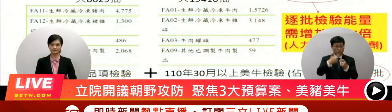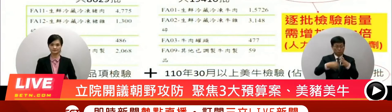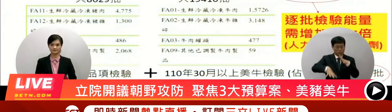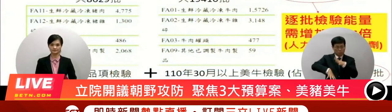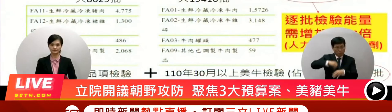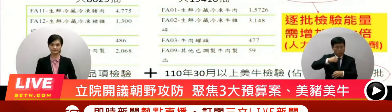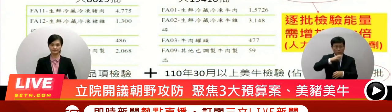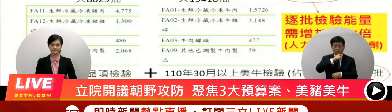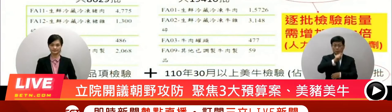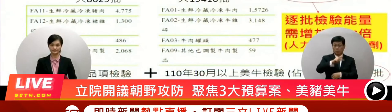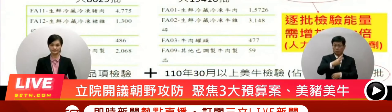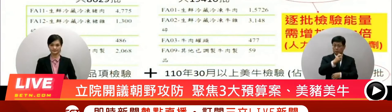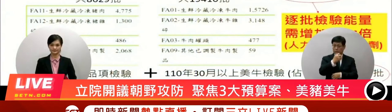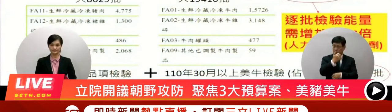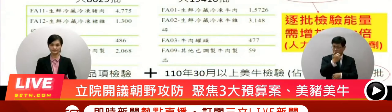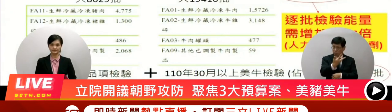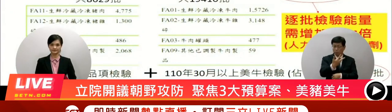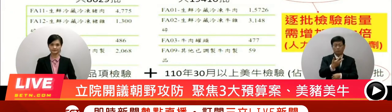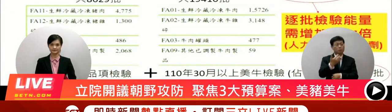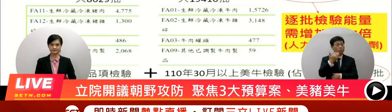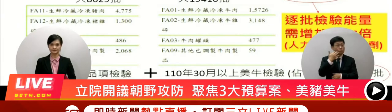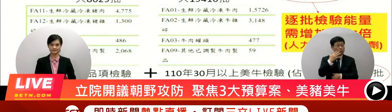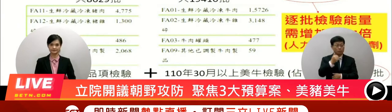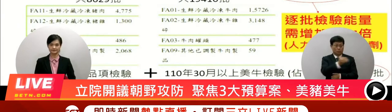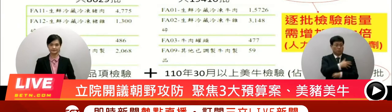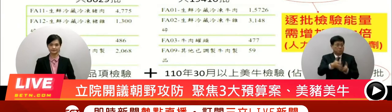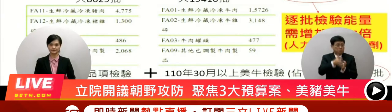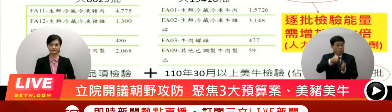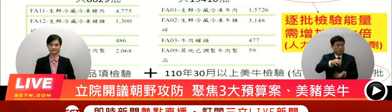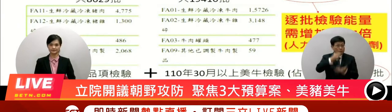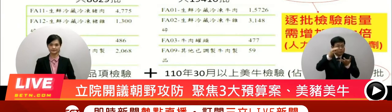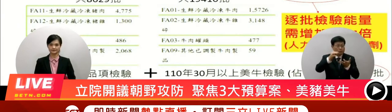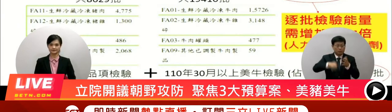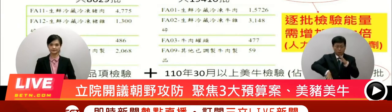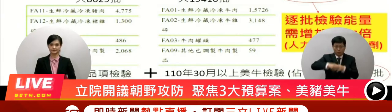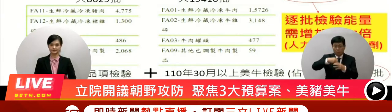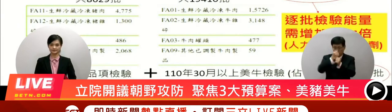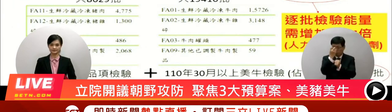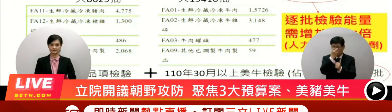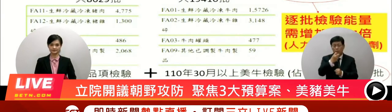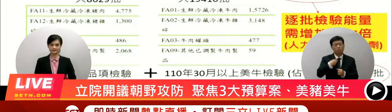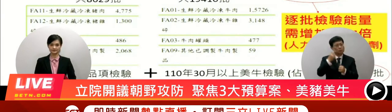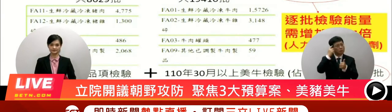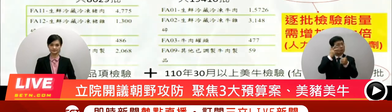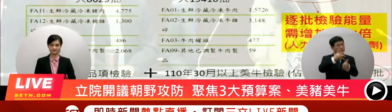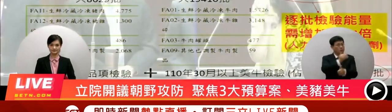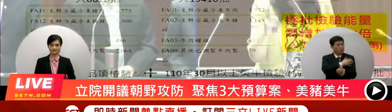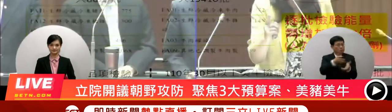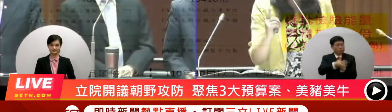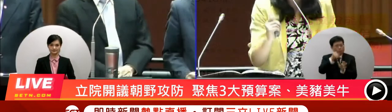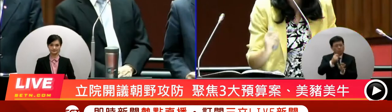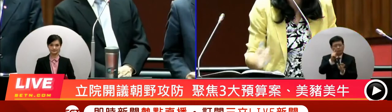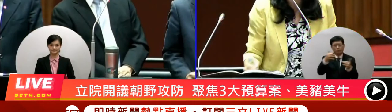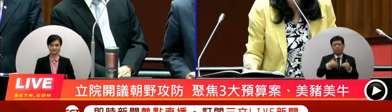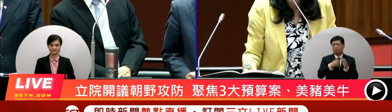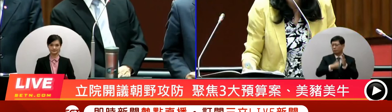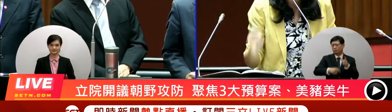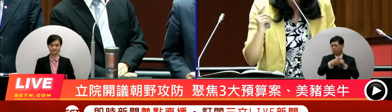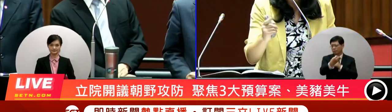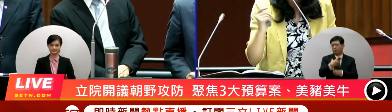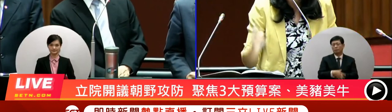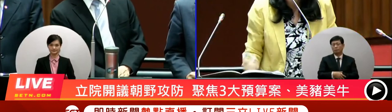是1257批，按照陈部长所提到的这个抽验，我想先请教陈部长一个很简单的问题，请快速回